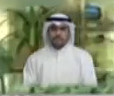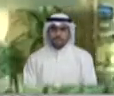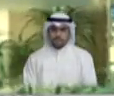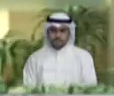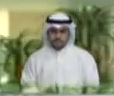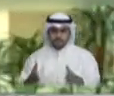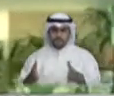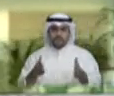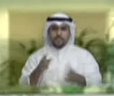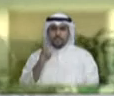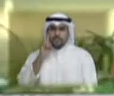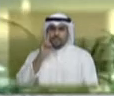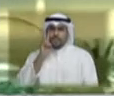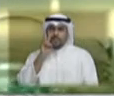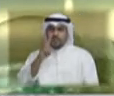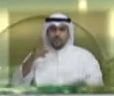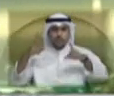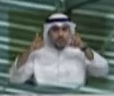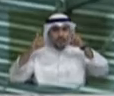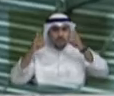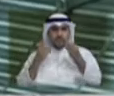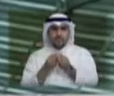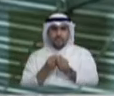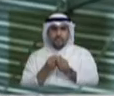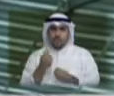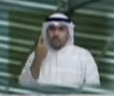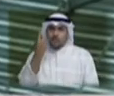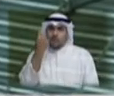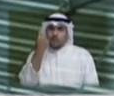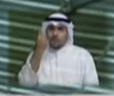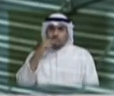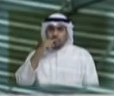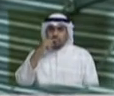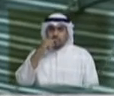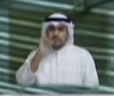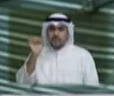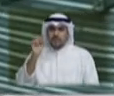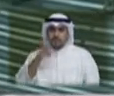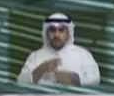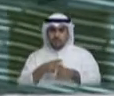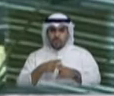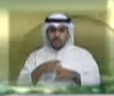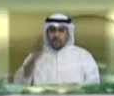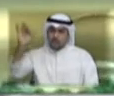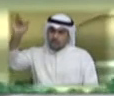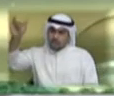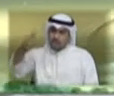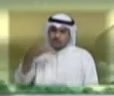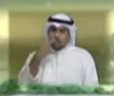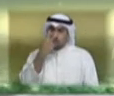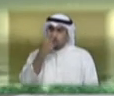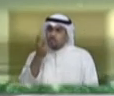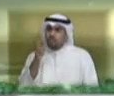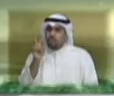وللمصادفة التقطت عدستنا سيدة كويتية جاءت بزيارة غير رسمية تريد أن تطلع